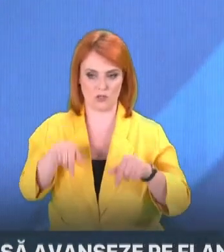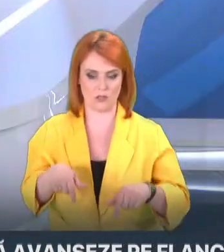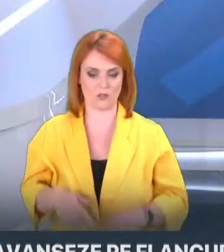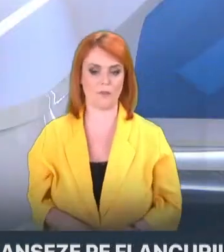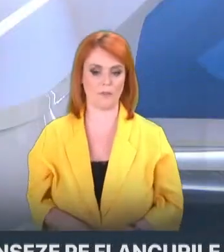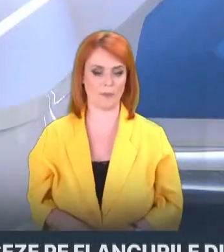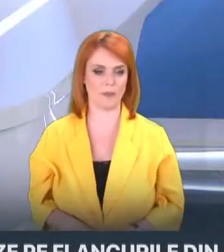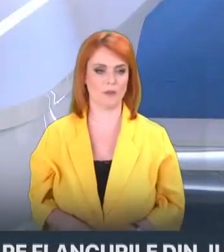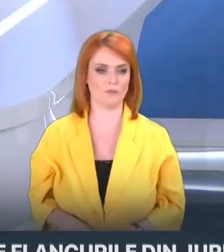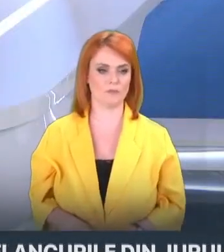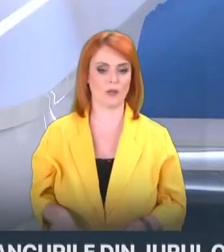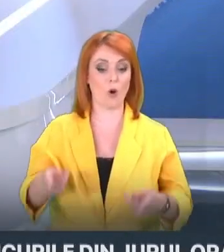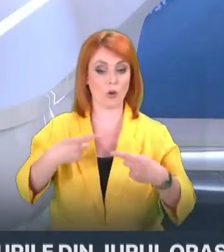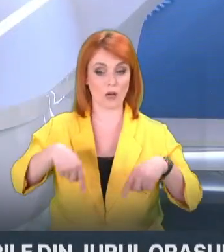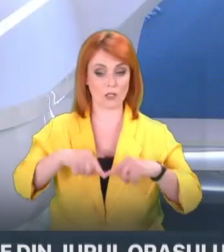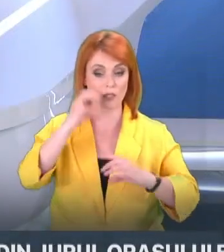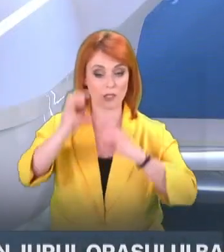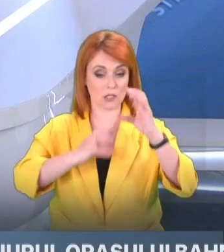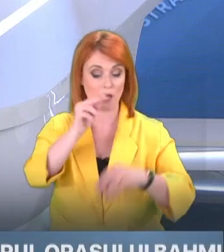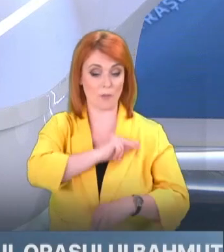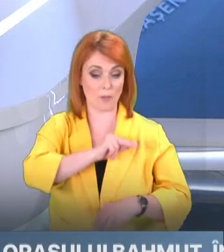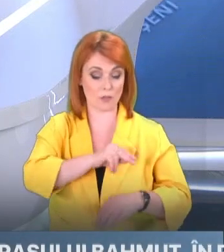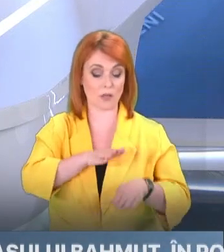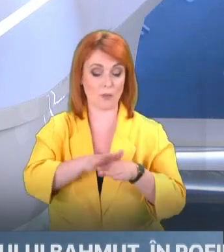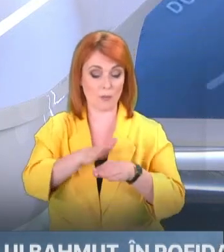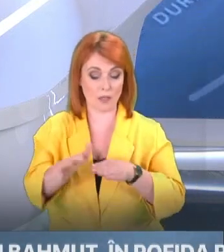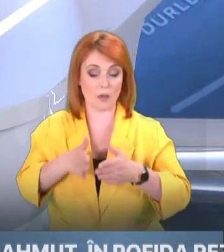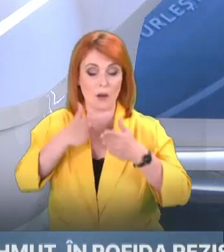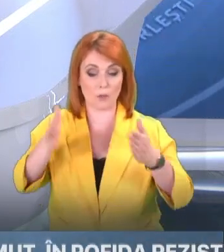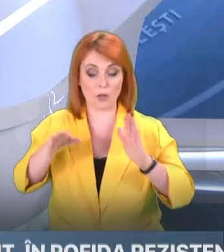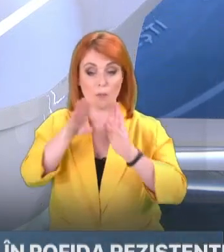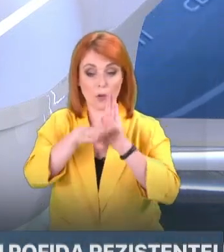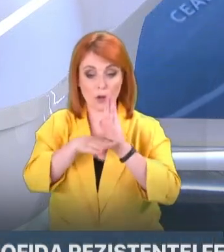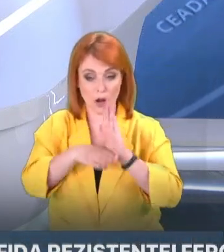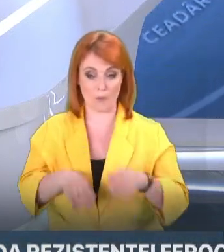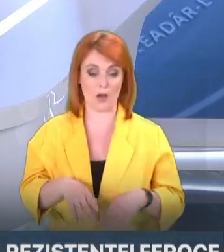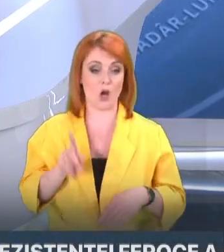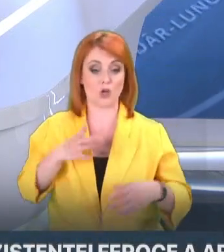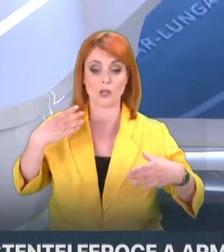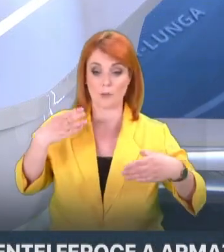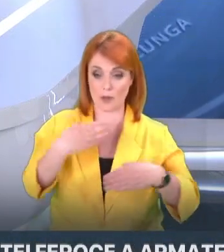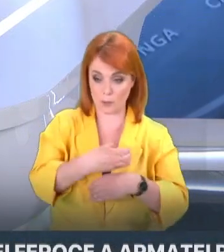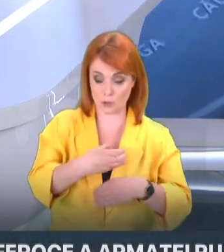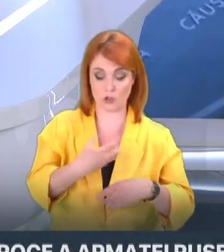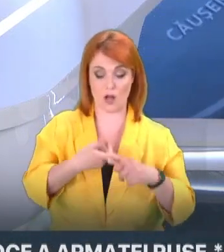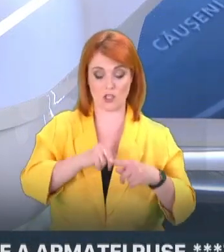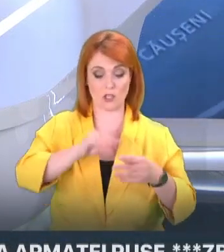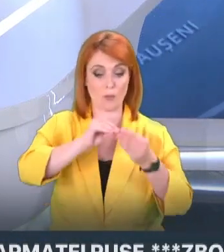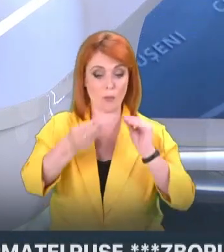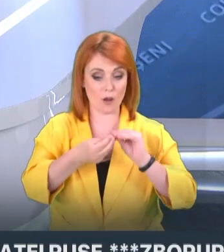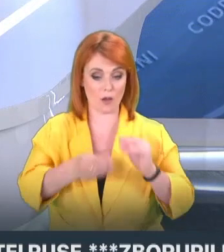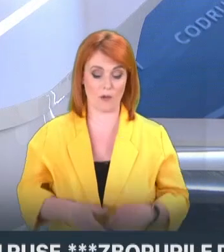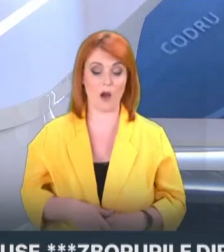am văzut, Organizația Internațională a Muncii implementează deja mai multe programe pentru a reduce acest decalaj. Vreau să ne